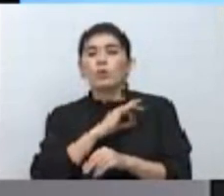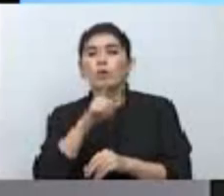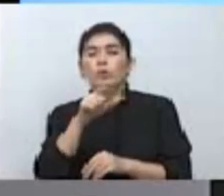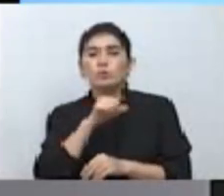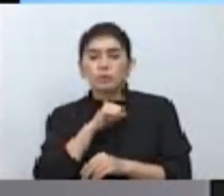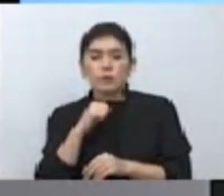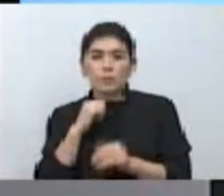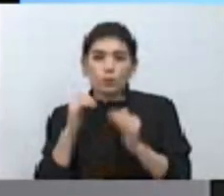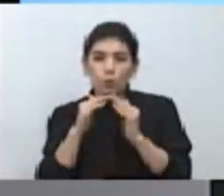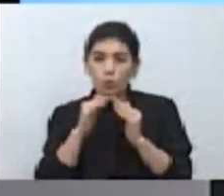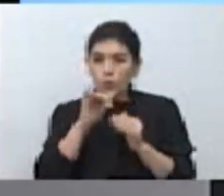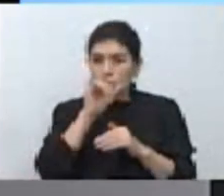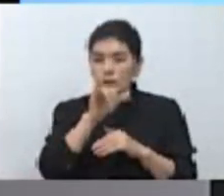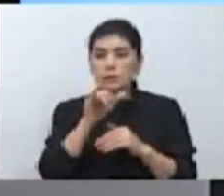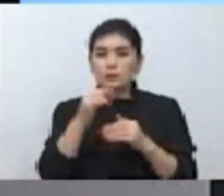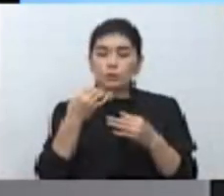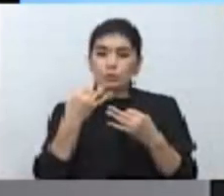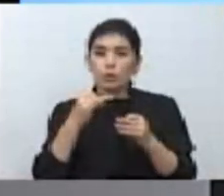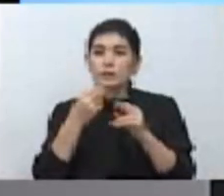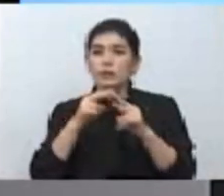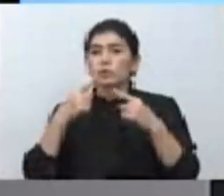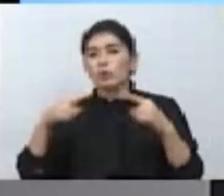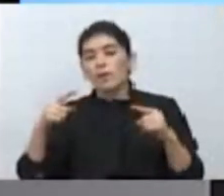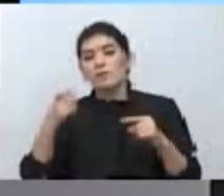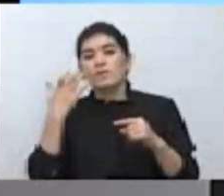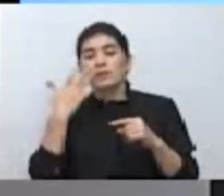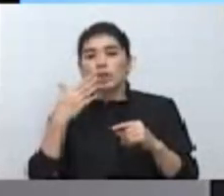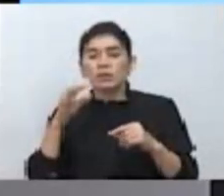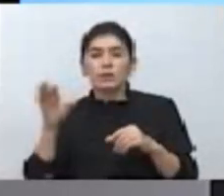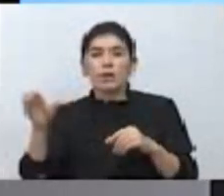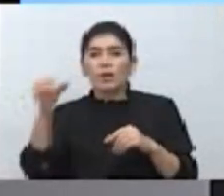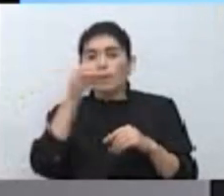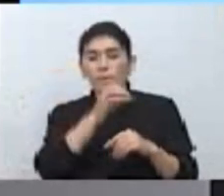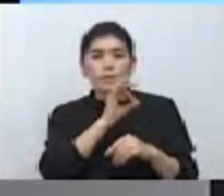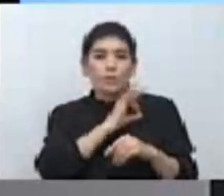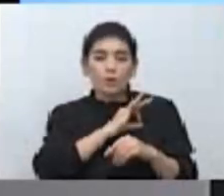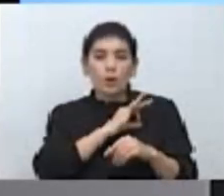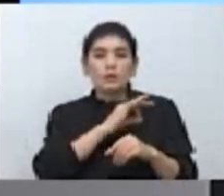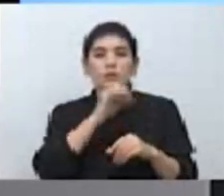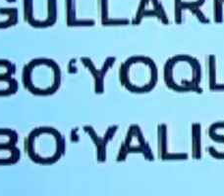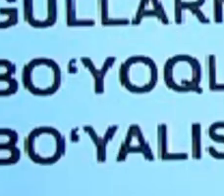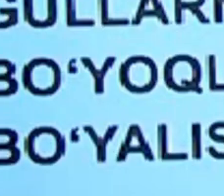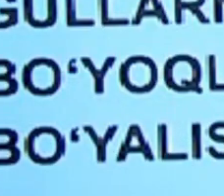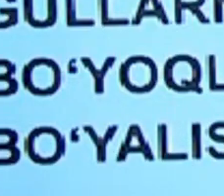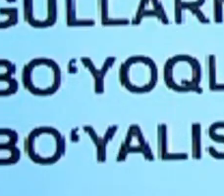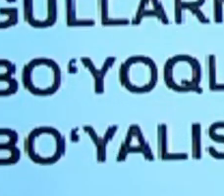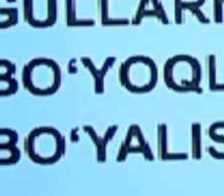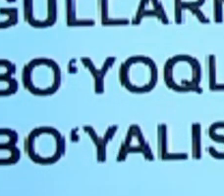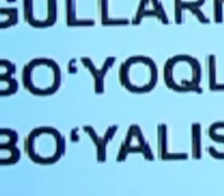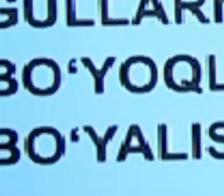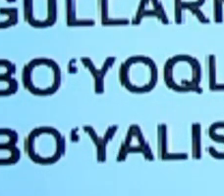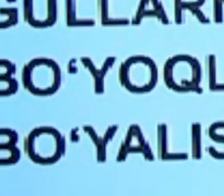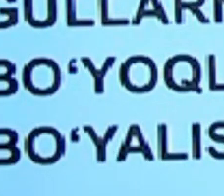o'zingiz uyingizda mustaqil o'sha turli xil bo'yoqlardan foydalanib, idishlarga suvla solib, oq